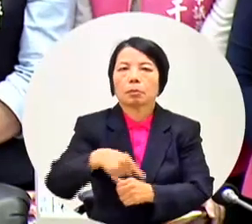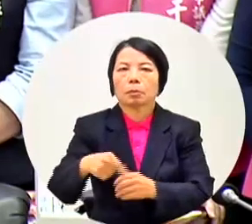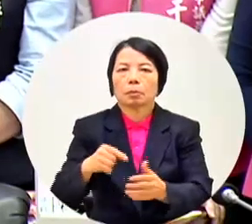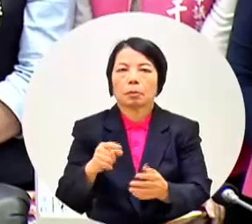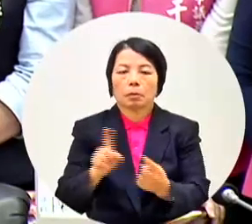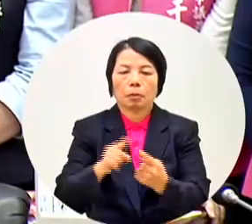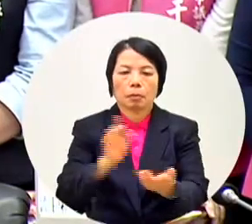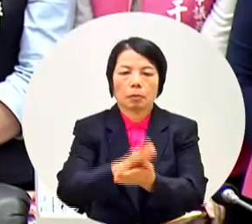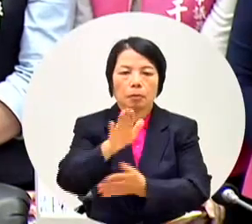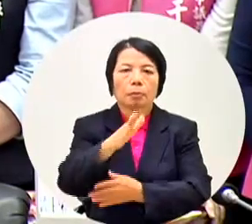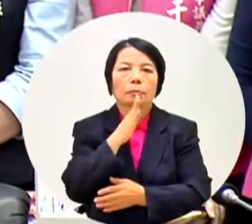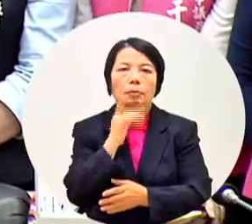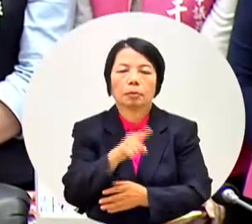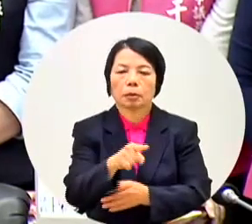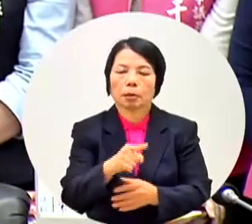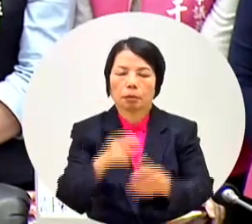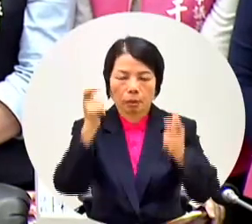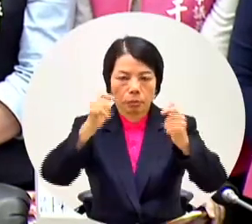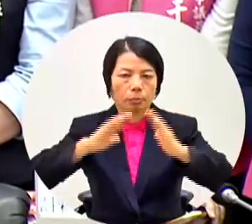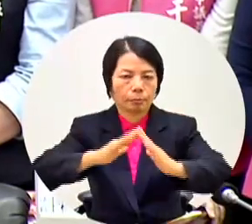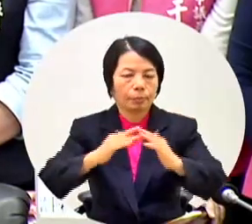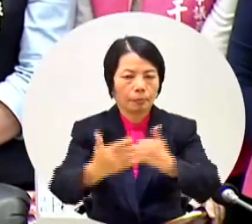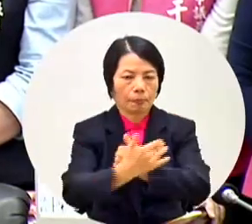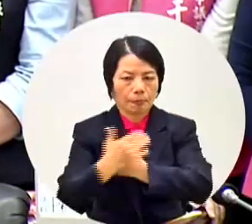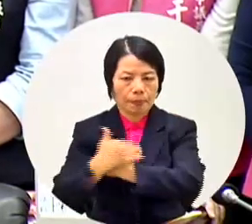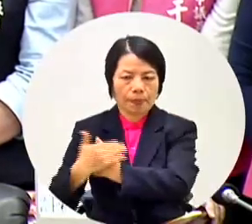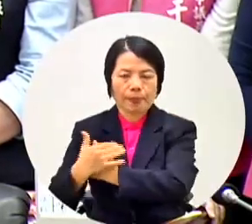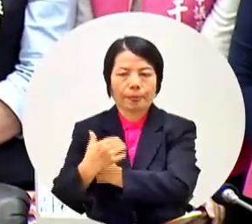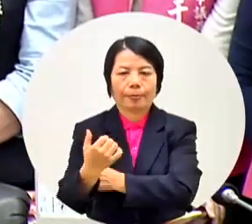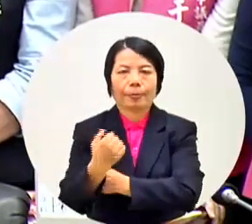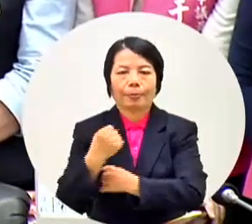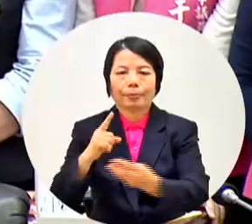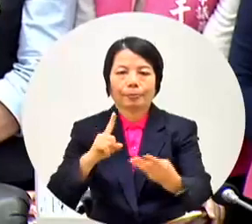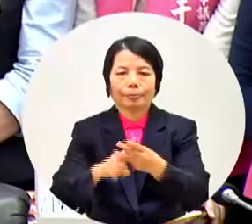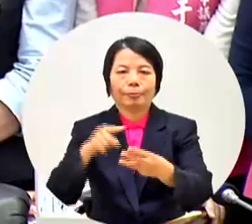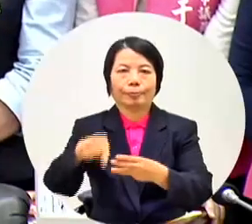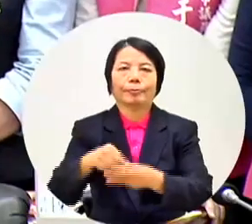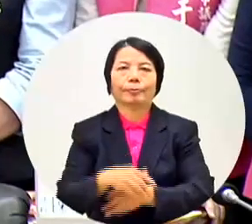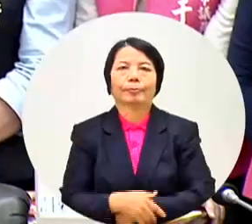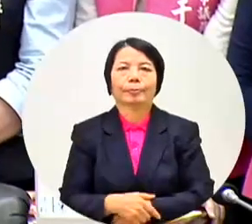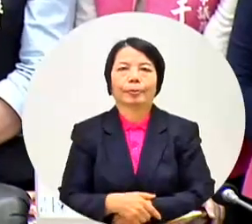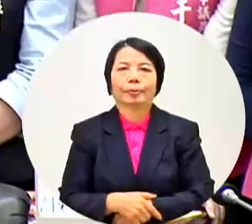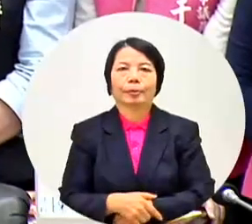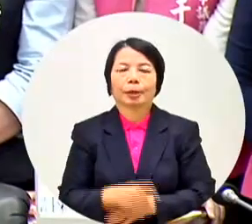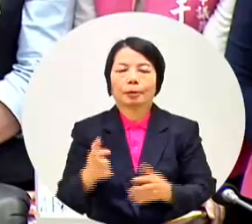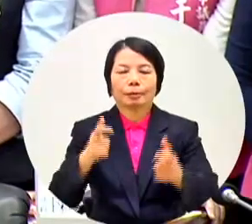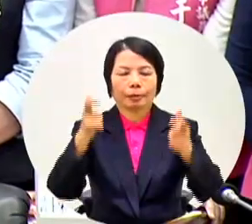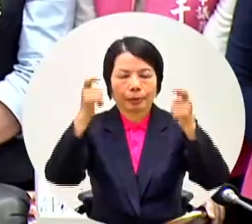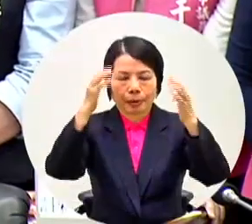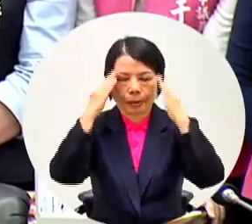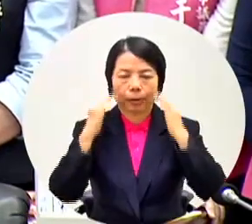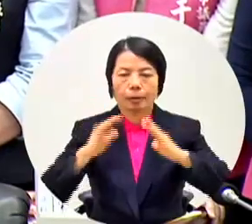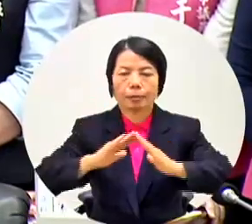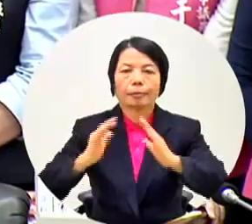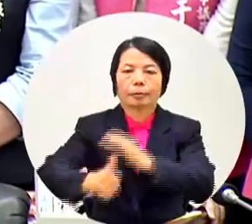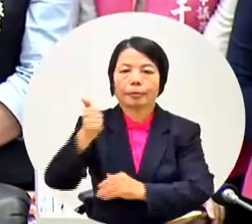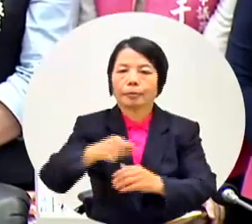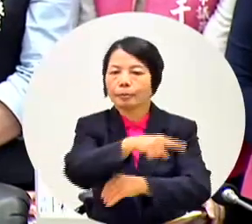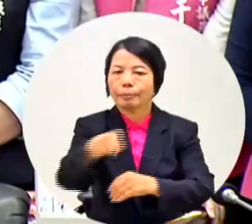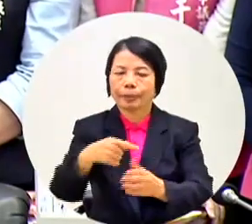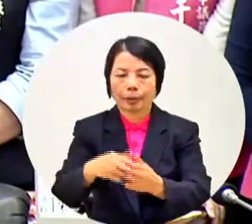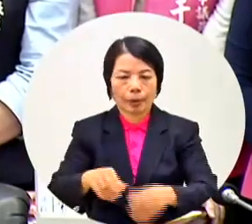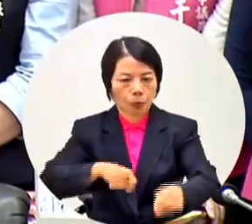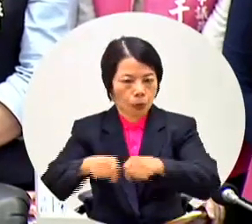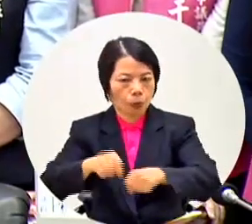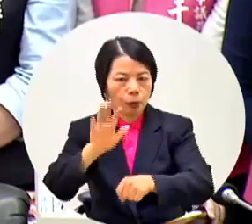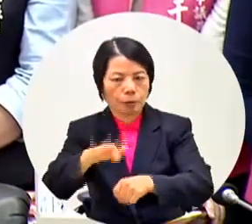们希望从中央到地方，刚刚提过的无数的这个建设，大家一起来努力，大家一起来奋斗，让高雄市能